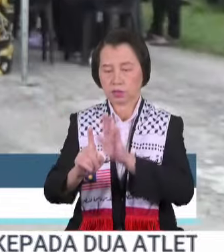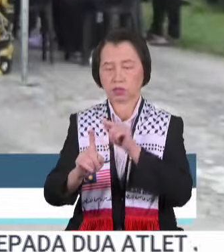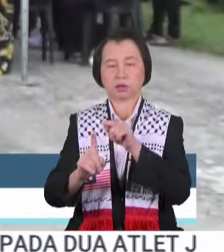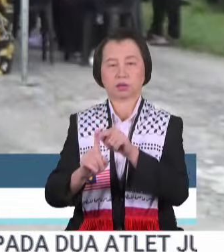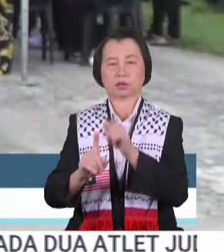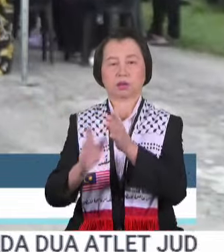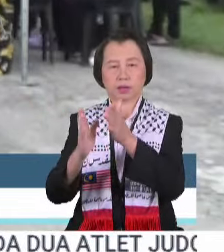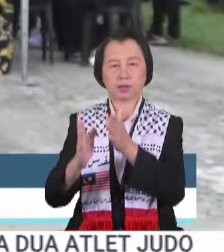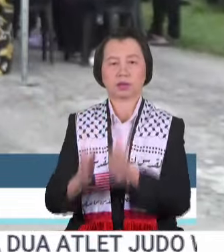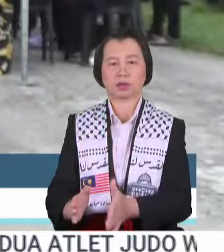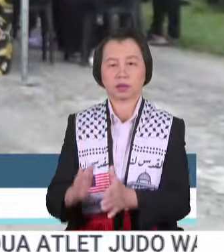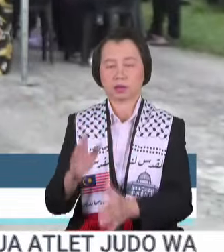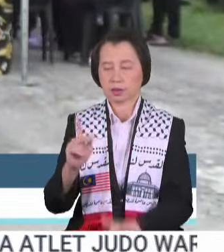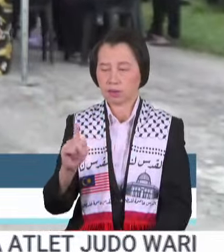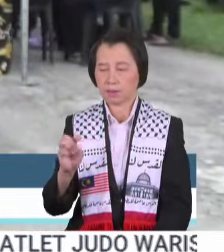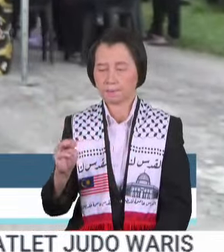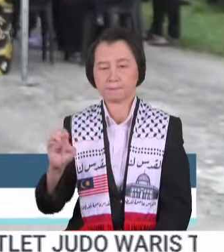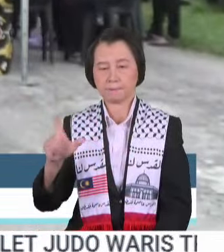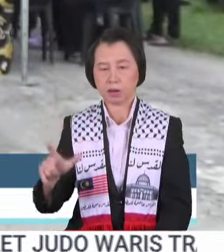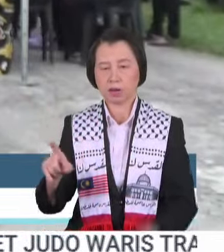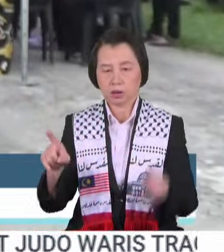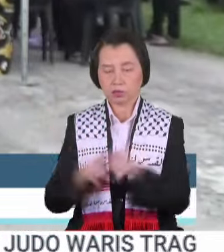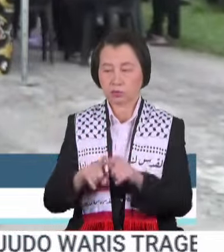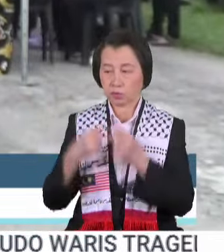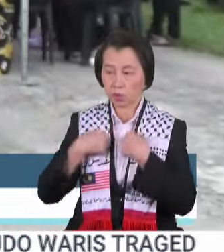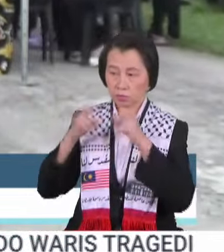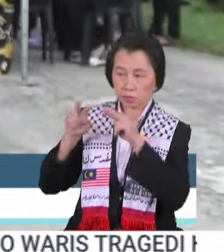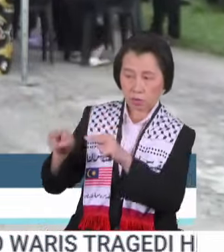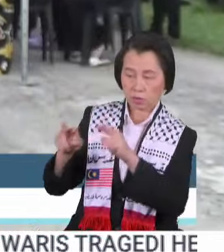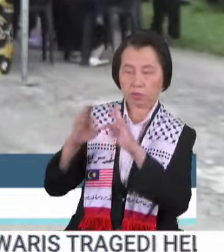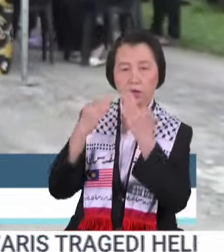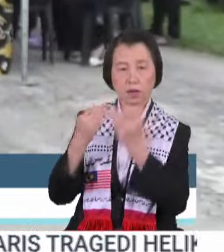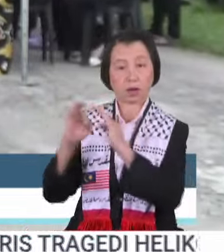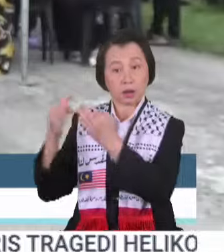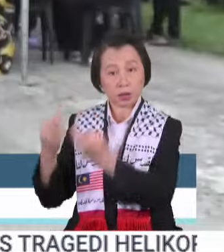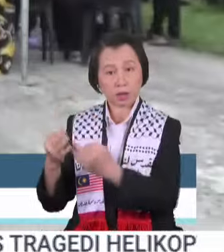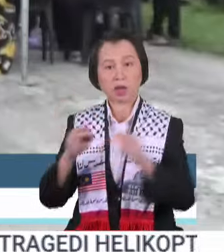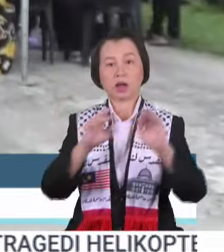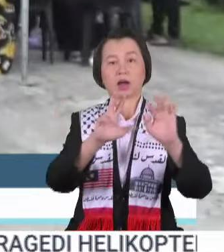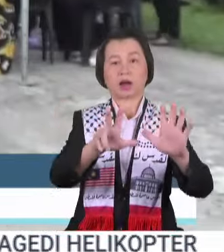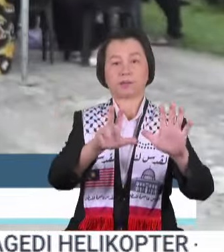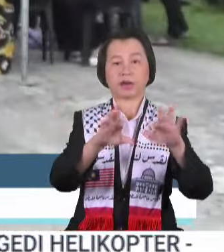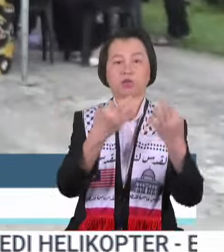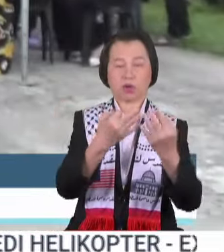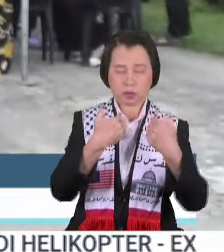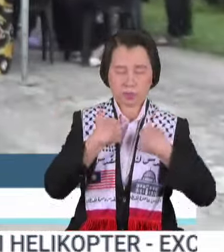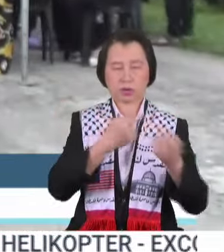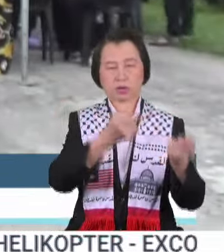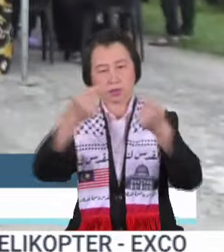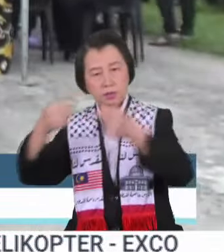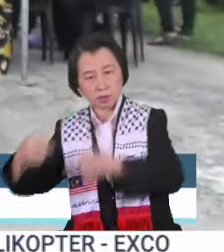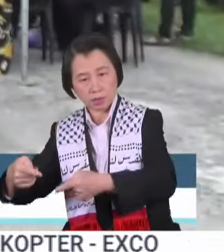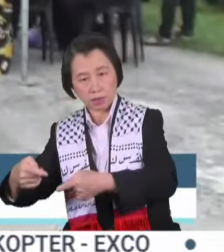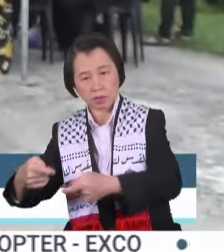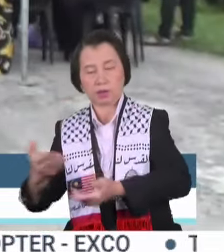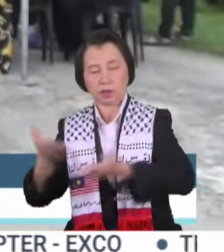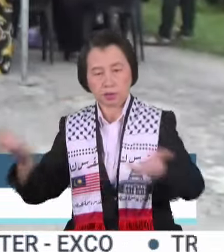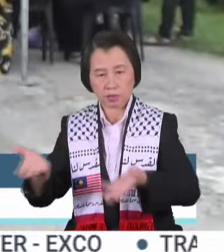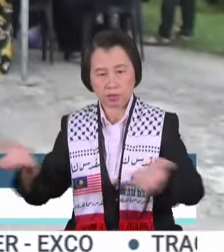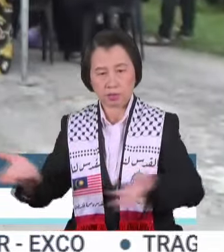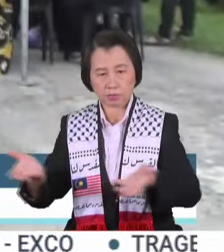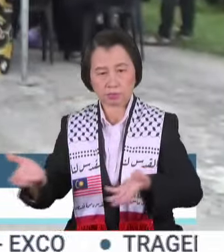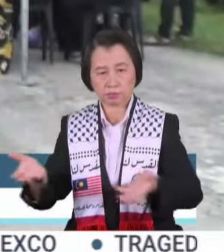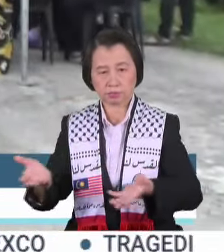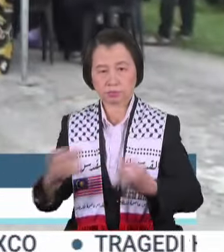Lieutenant Colonel Ahmad Kamil Abdullah. Turut kelihatan waris-waris 8 anggota TLDM yang terkorban telah berada di pekarangan